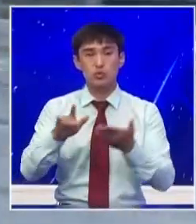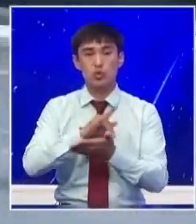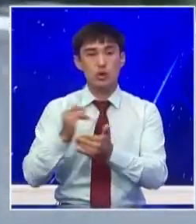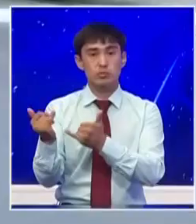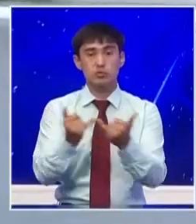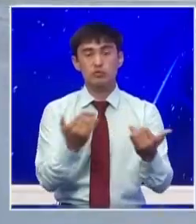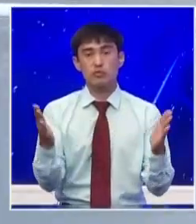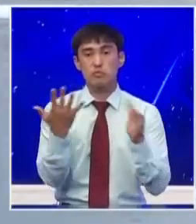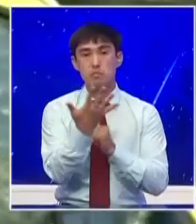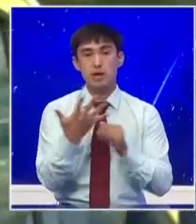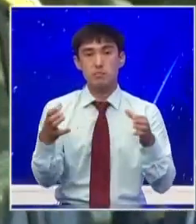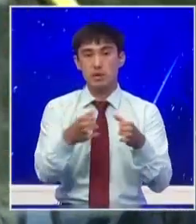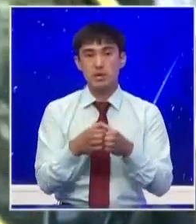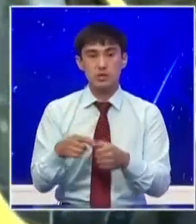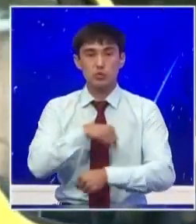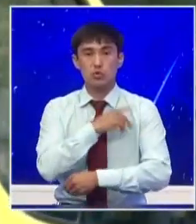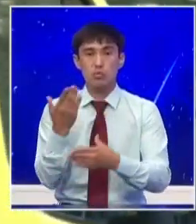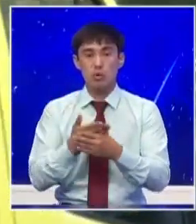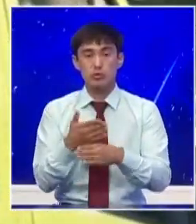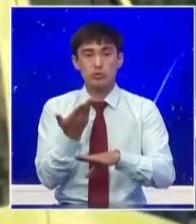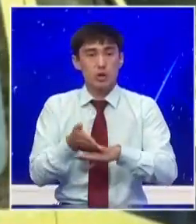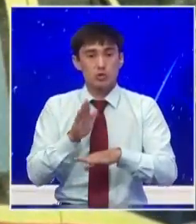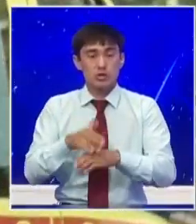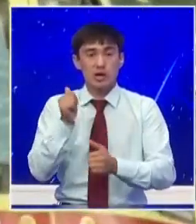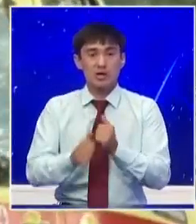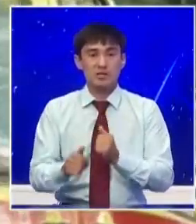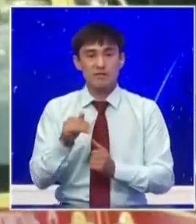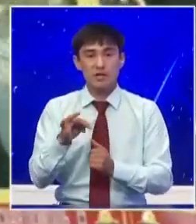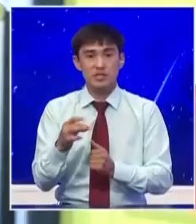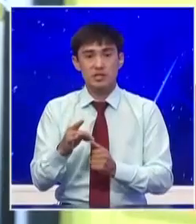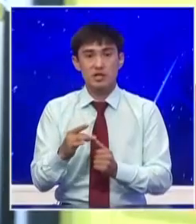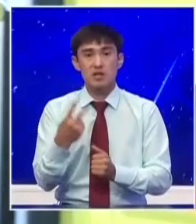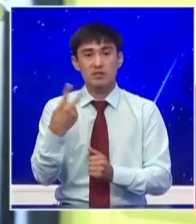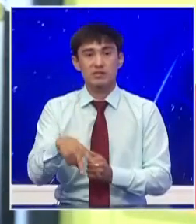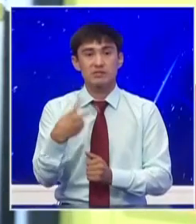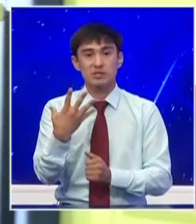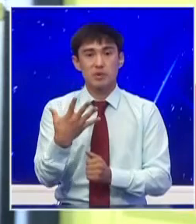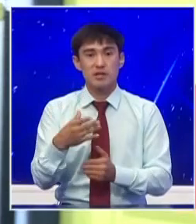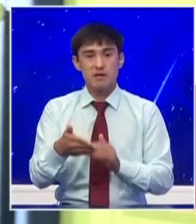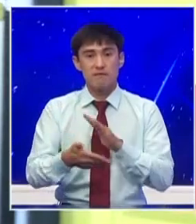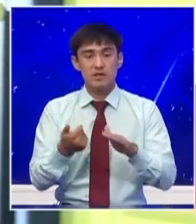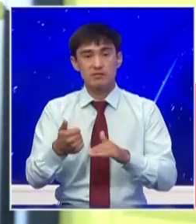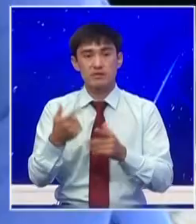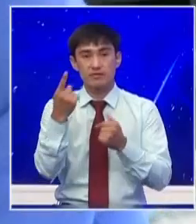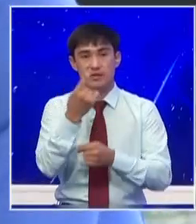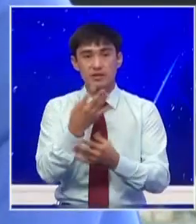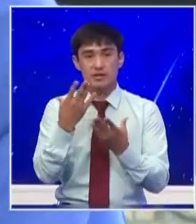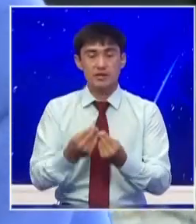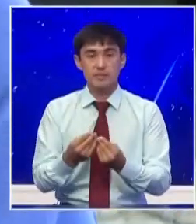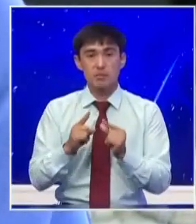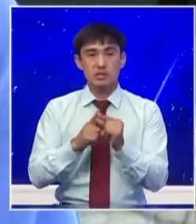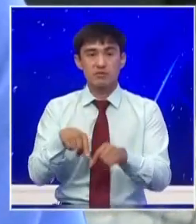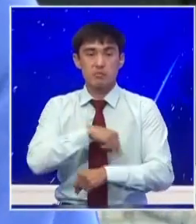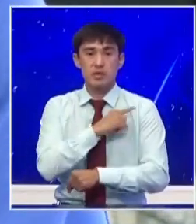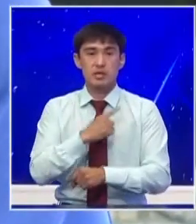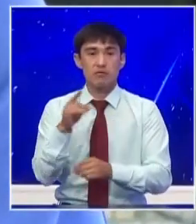5 бригад скорой помощи. Учитывая возросшую нагрузку, на каждого фельдшера приходится по 20-25 вызовов в день. По словам медиков, им